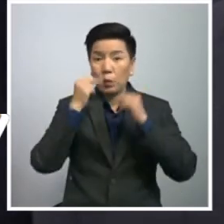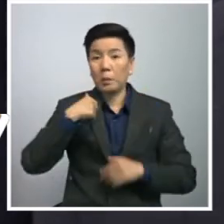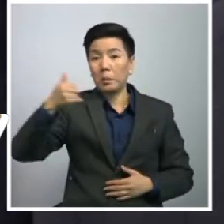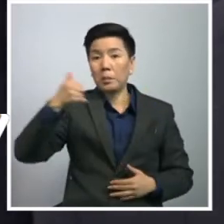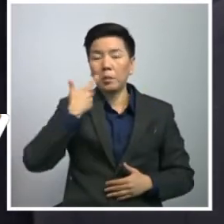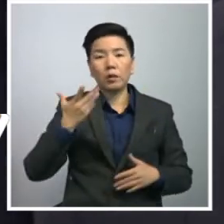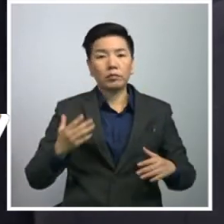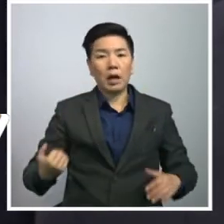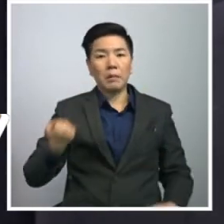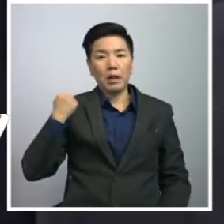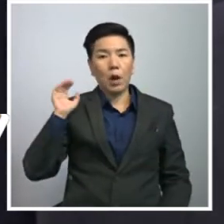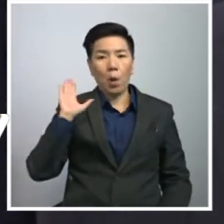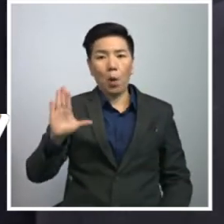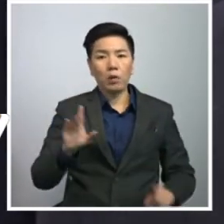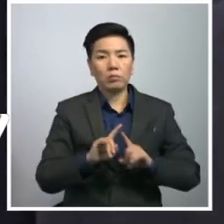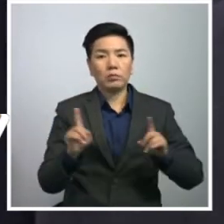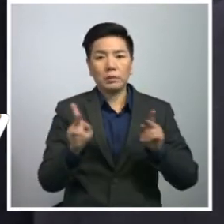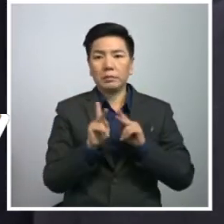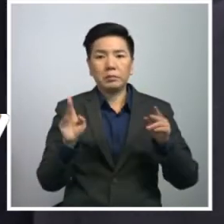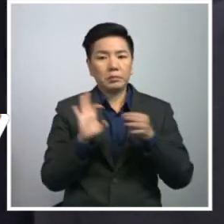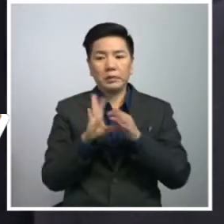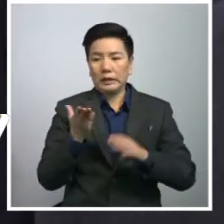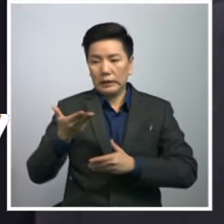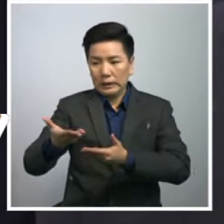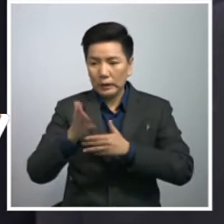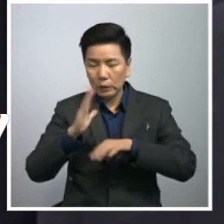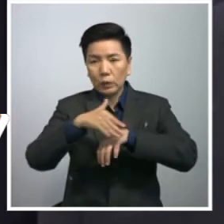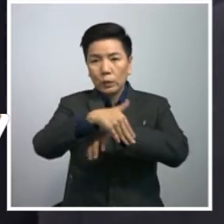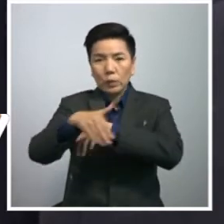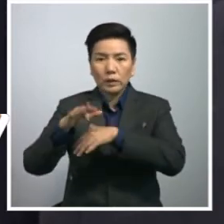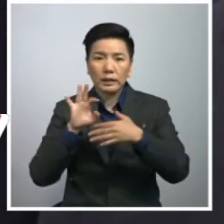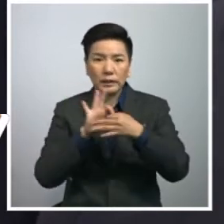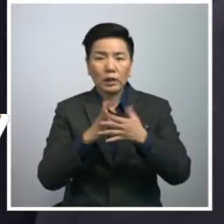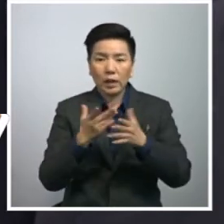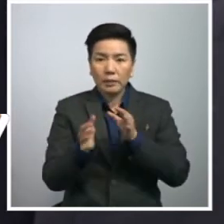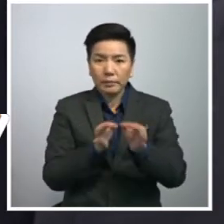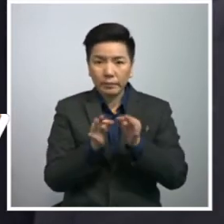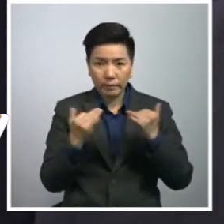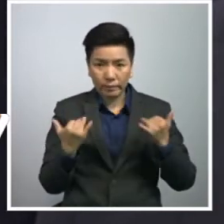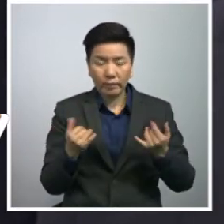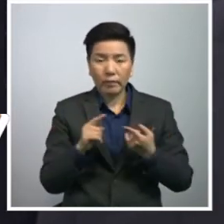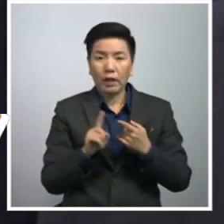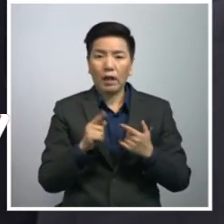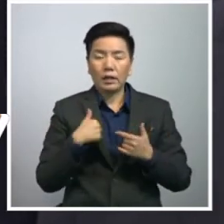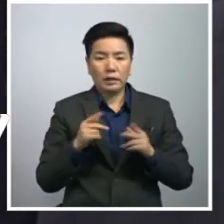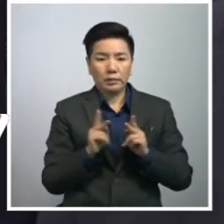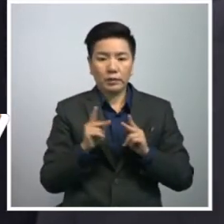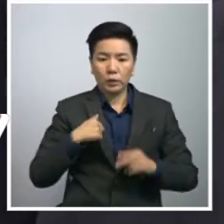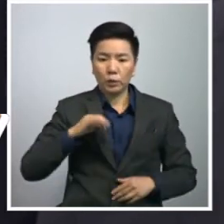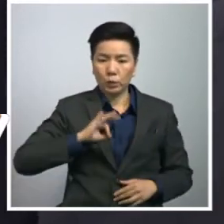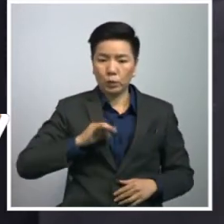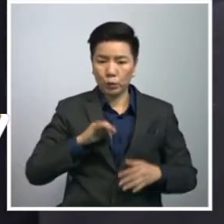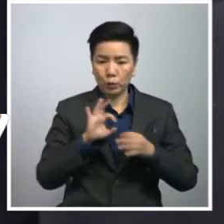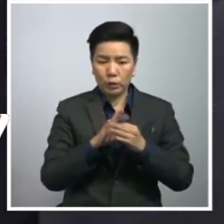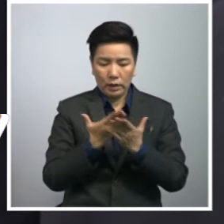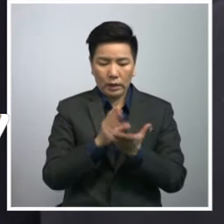าอยู่นอกเหนือจากอำนาจและหน้าที่ของกรรมาธิการในการเรียกบุคคลและเอกสารที่เกี่ยวข้องเพื่อชี้แจงซึ่งทำให้ทางกรรมาธิการกังวลถึงการ